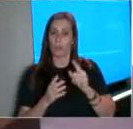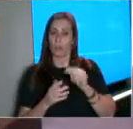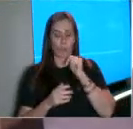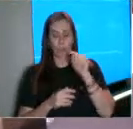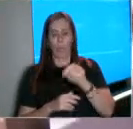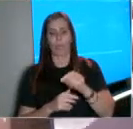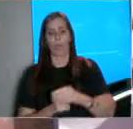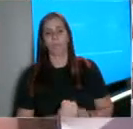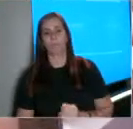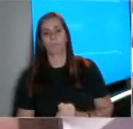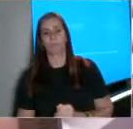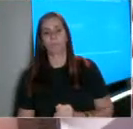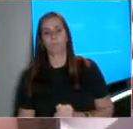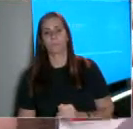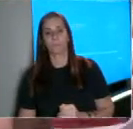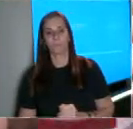לשם.